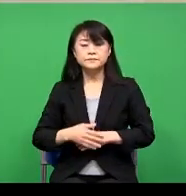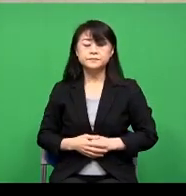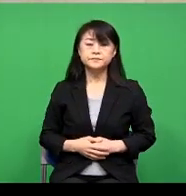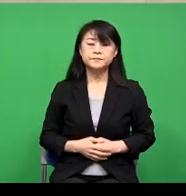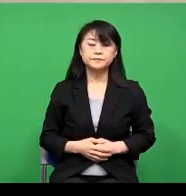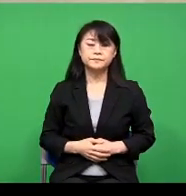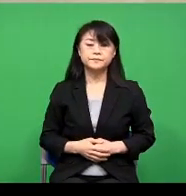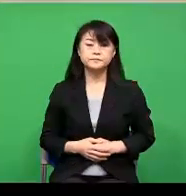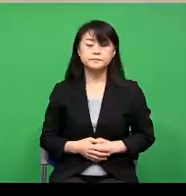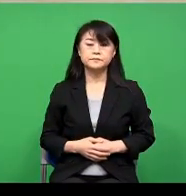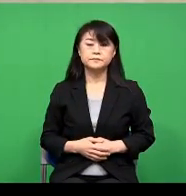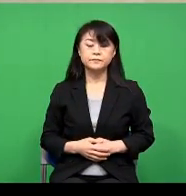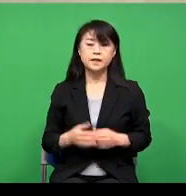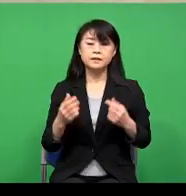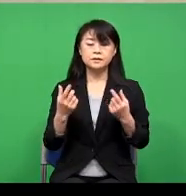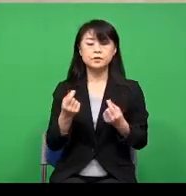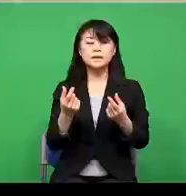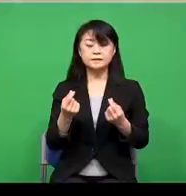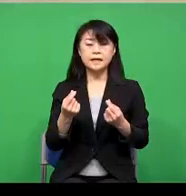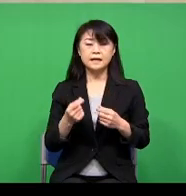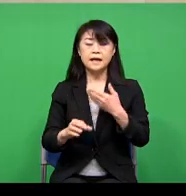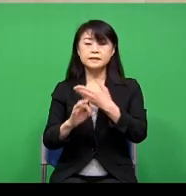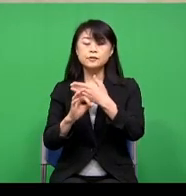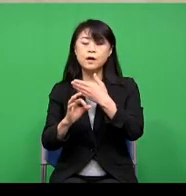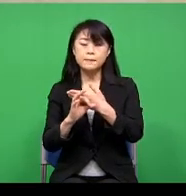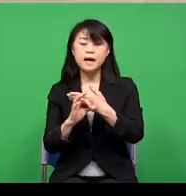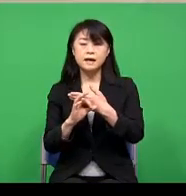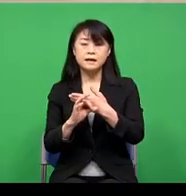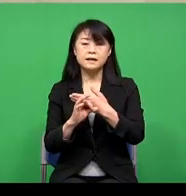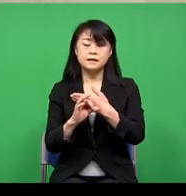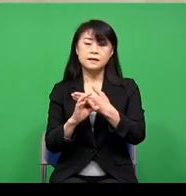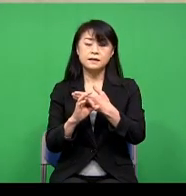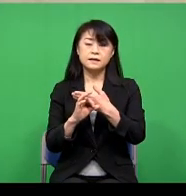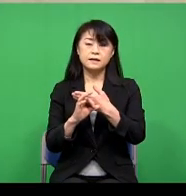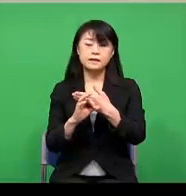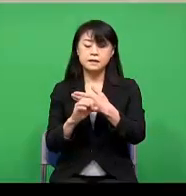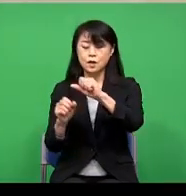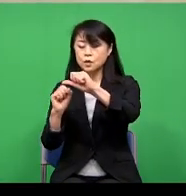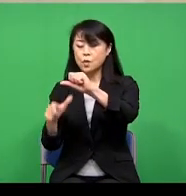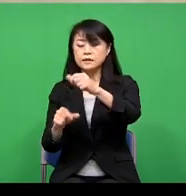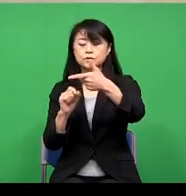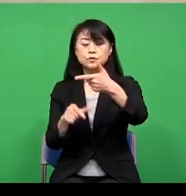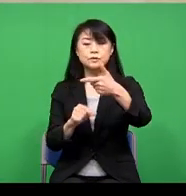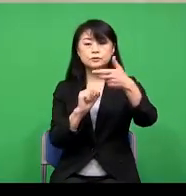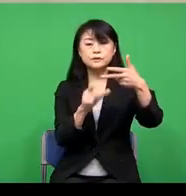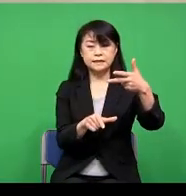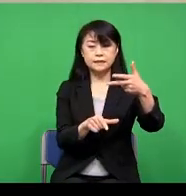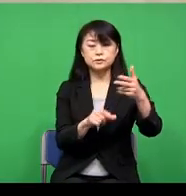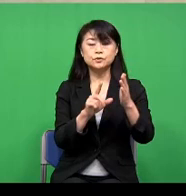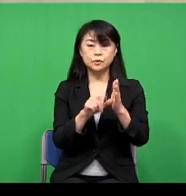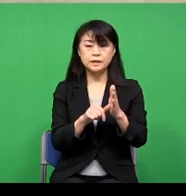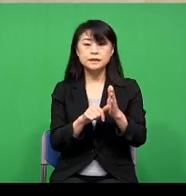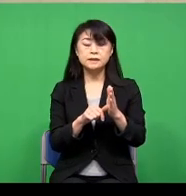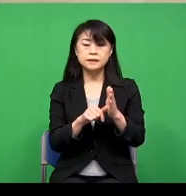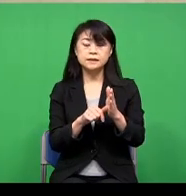地域、事業持続化地域再生支援金とかですね、さらに地